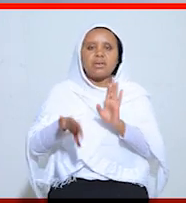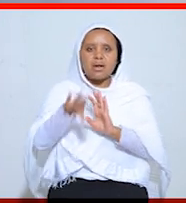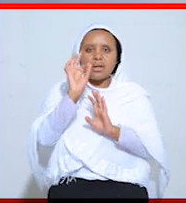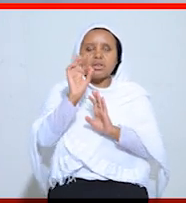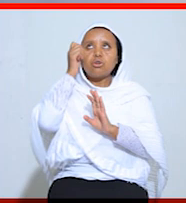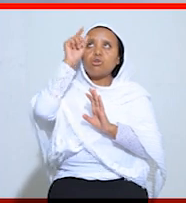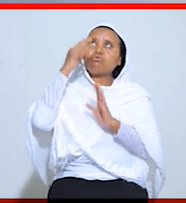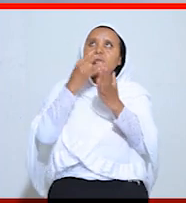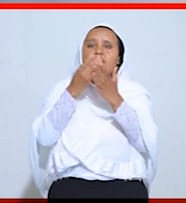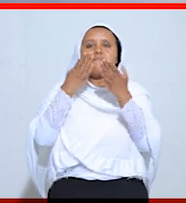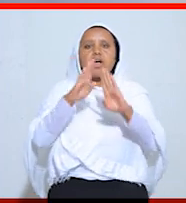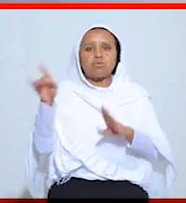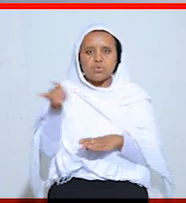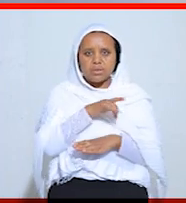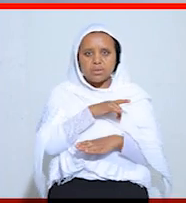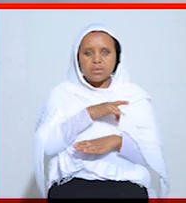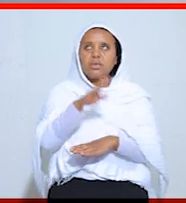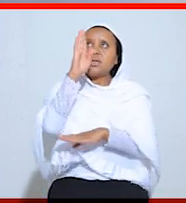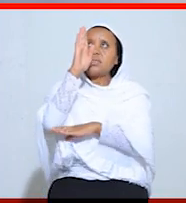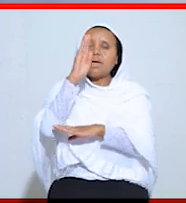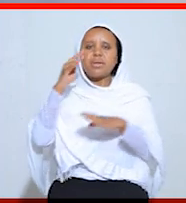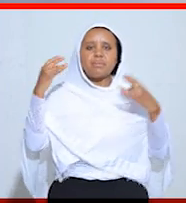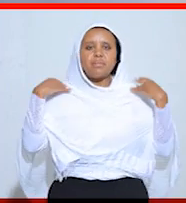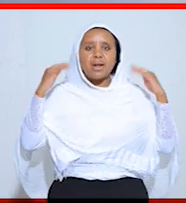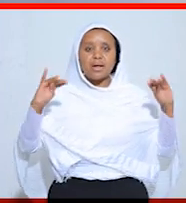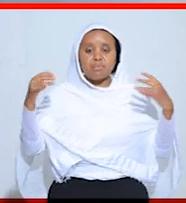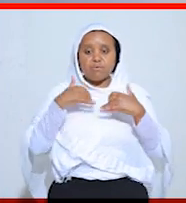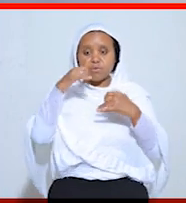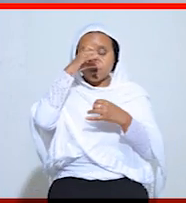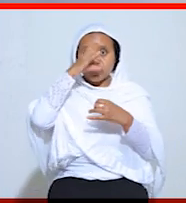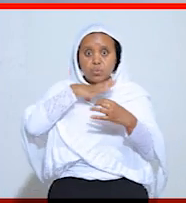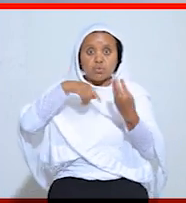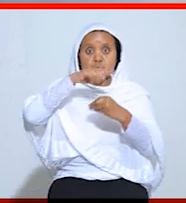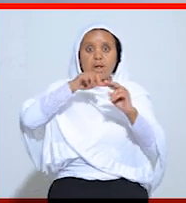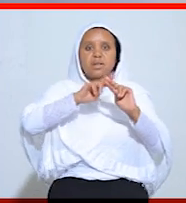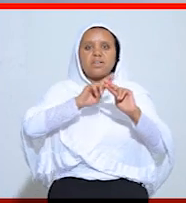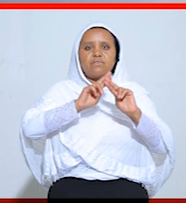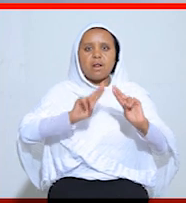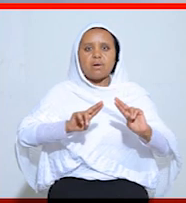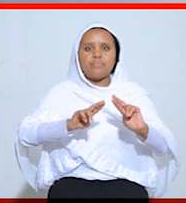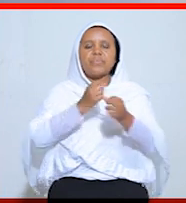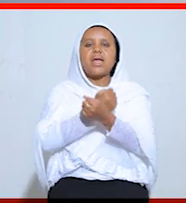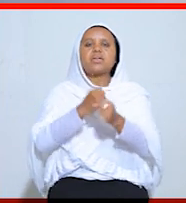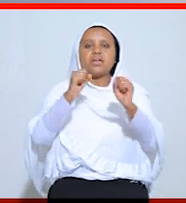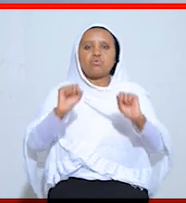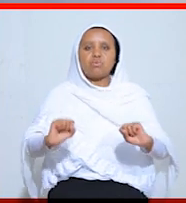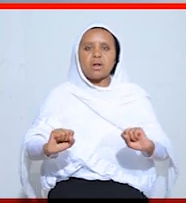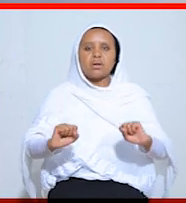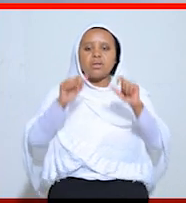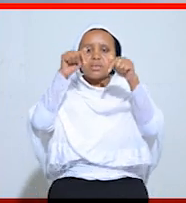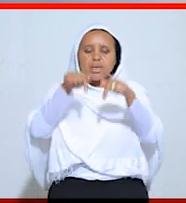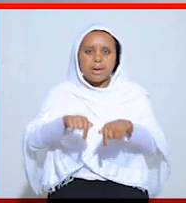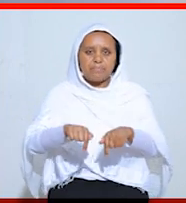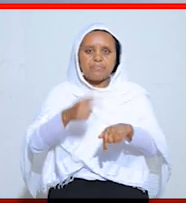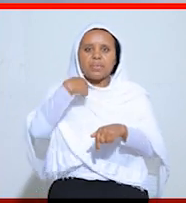ምሕረት እንድናገኝ የርሱ መልካም ፈቃዱ ይሁንልን። የእግዚአብሔር መልአክ በሚፈሩ ሰዎች ዙሪያ ይሰፍራል